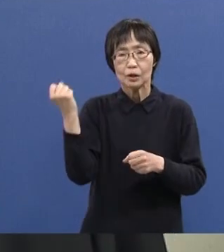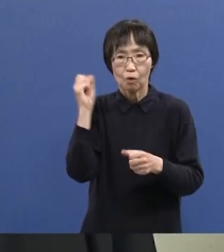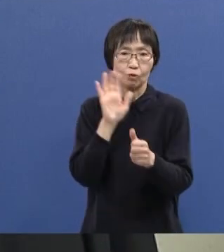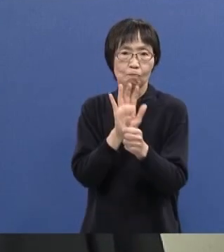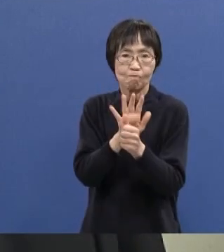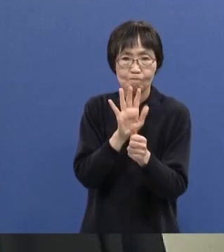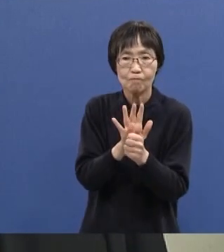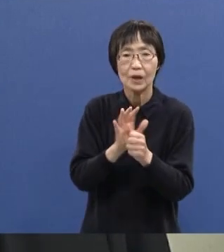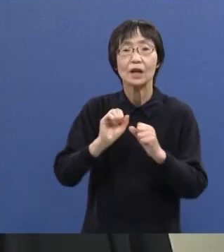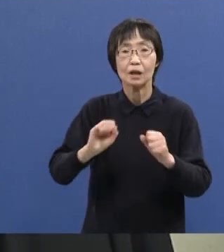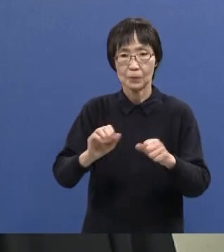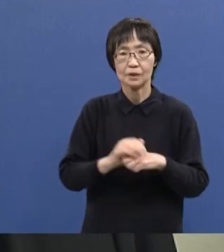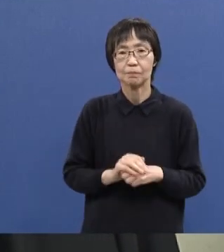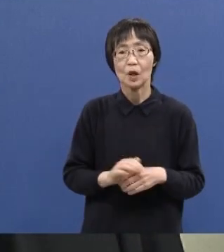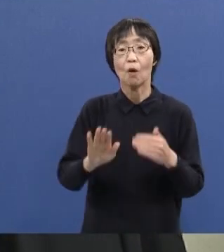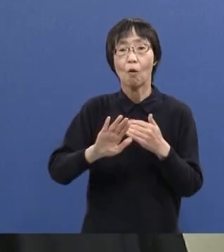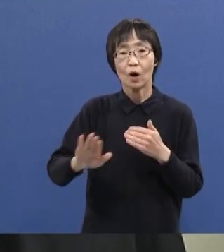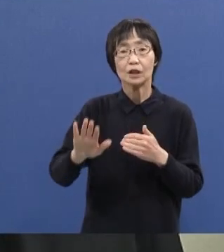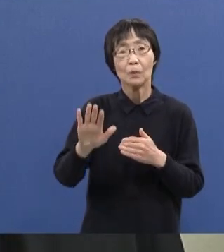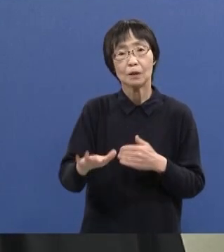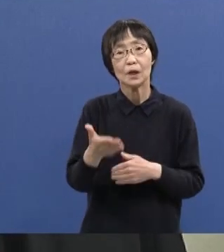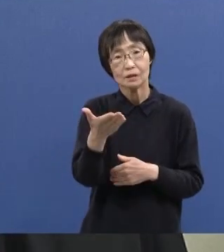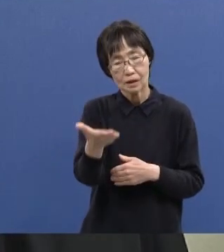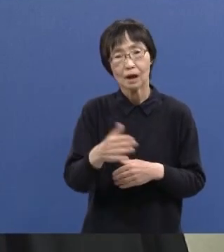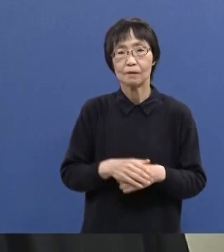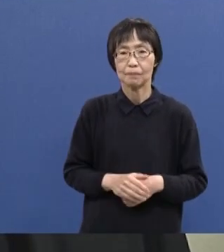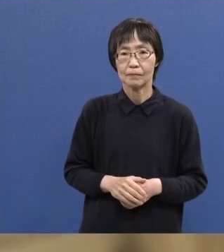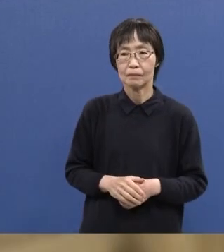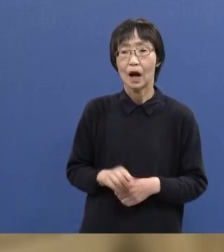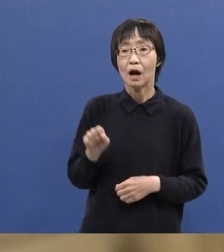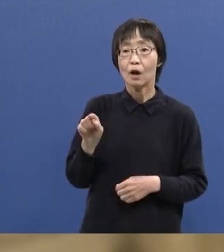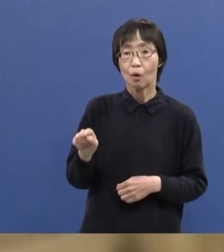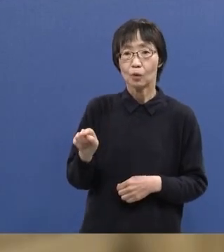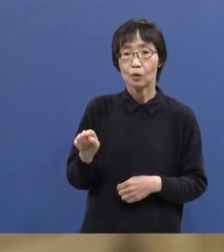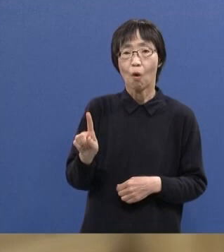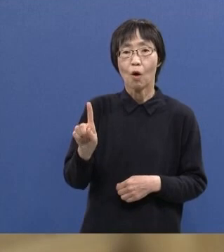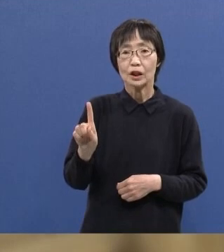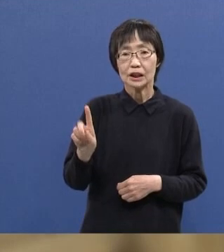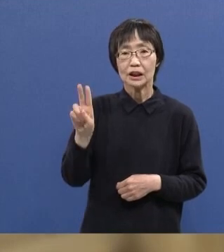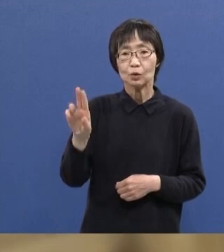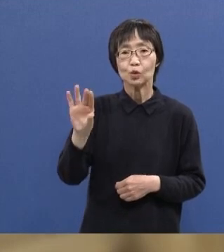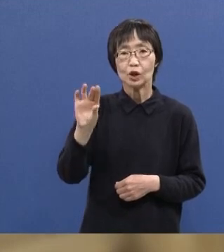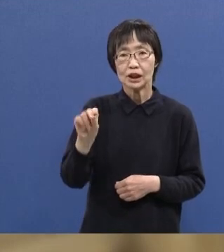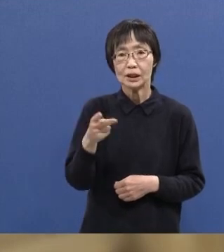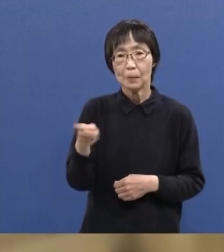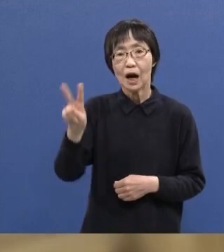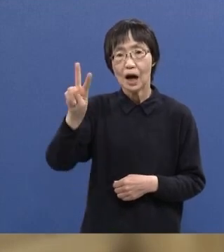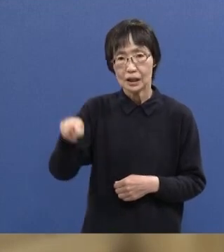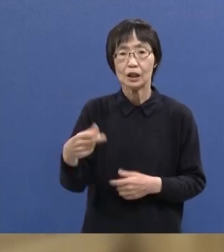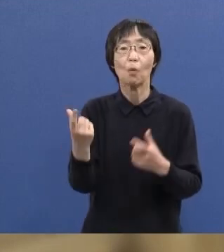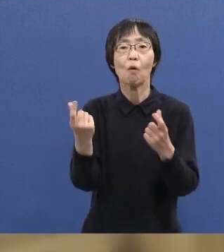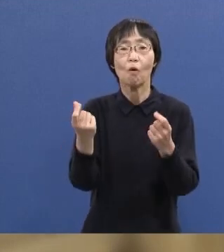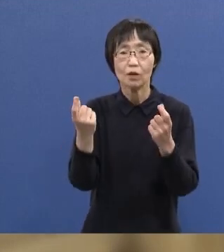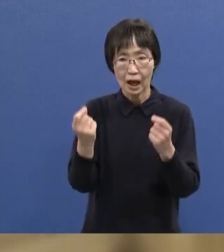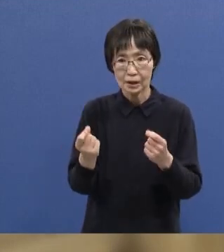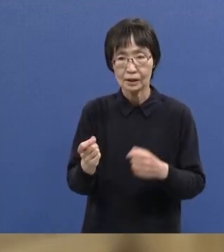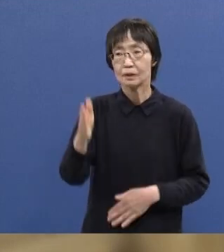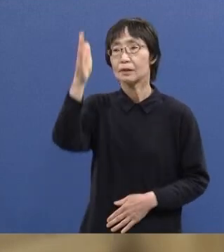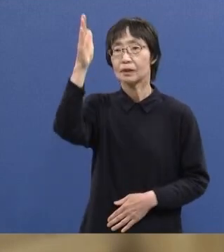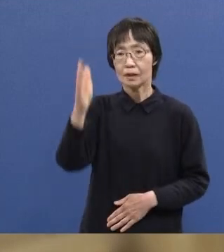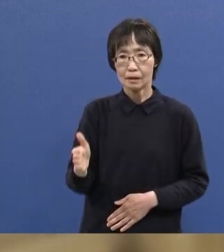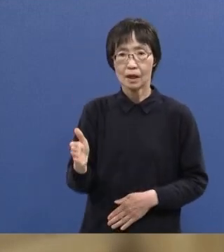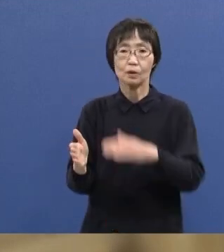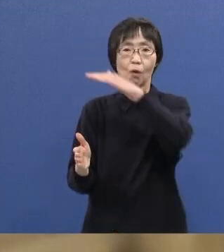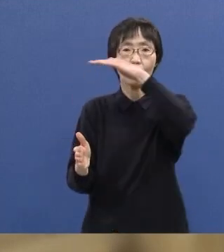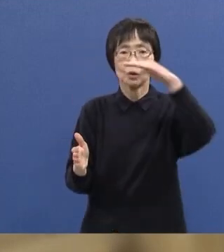ありますか？ はい、この火打ち針も同じ役目をしています。縦方向、